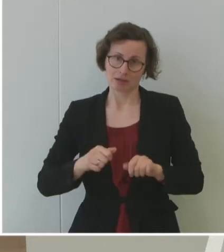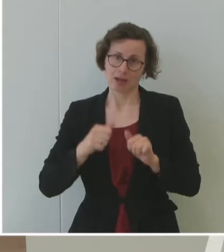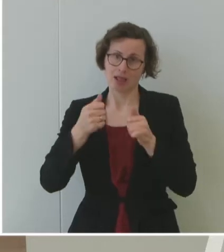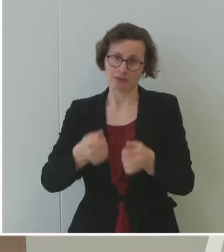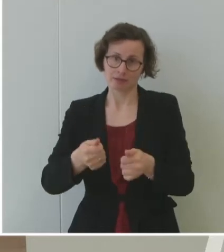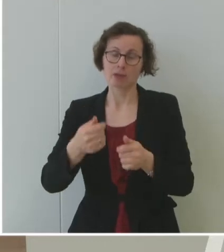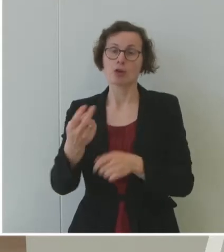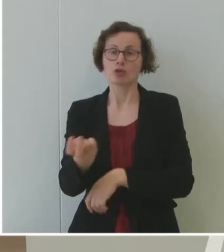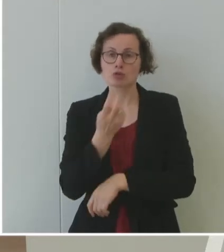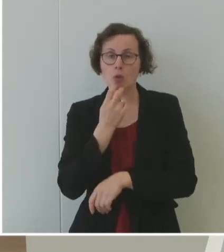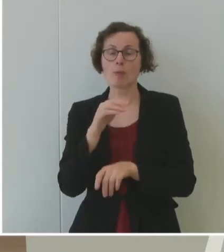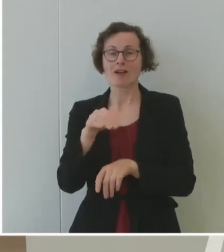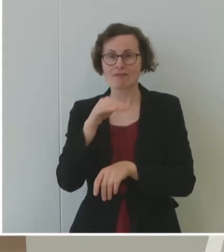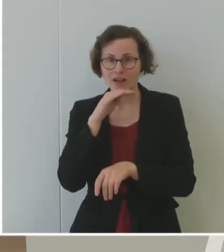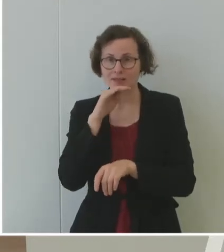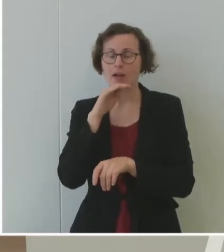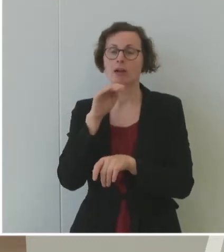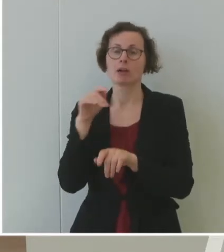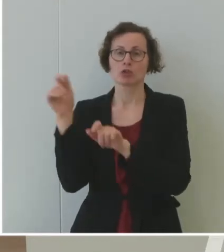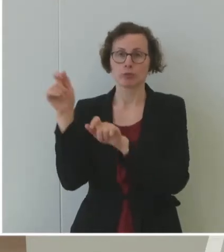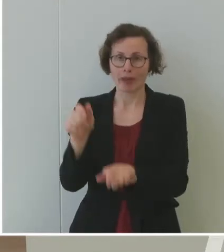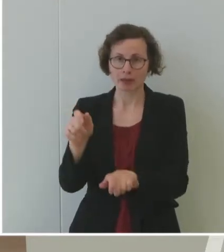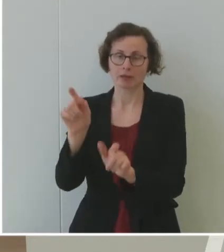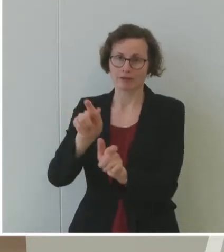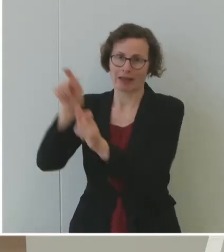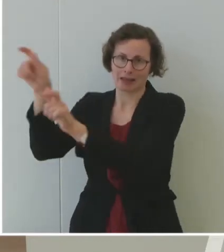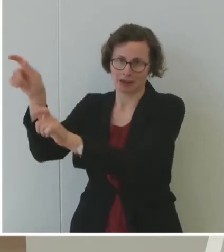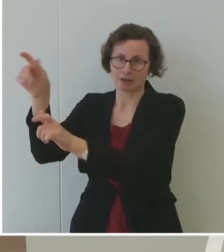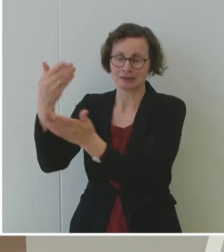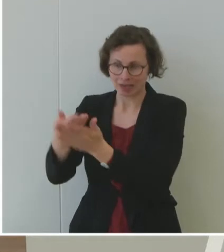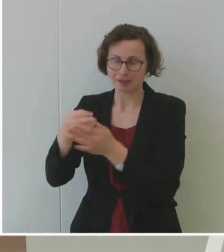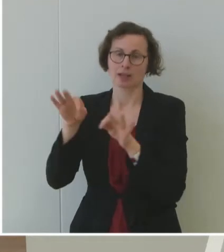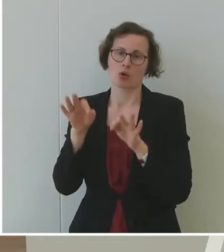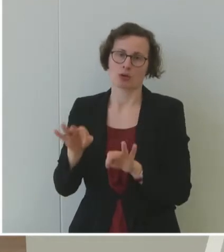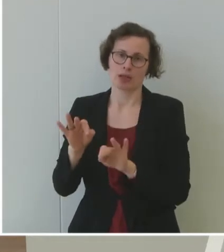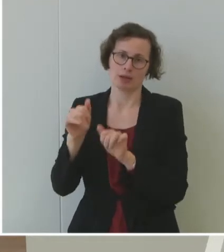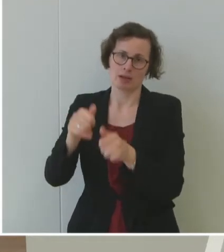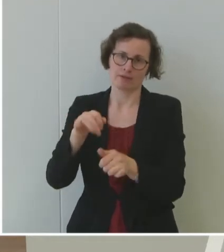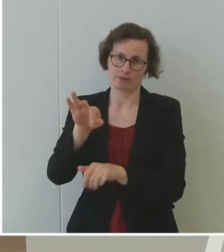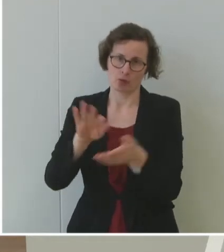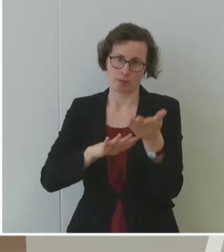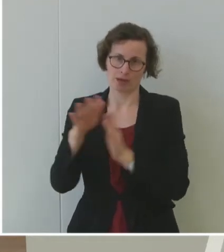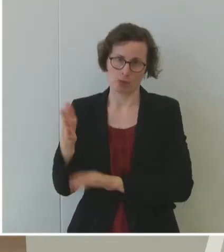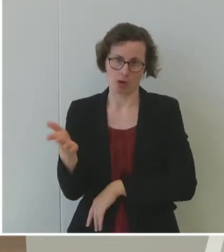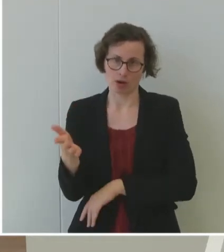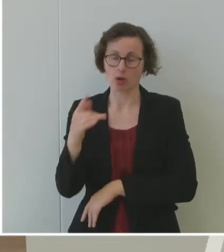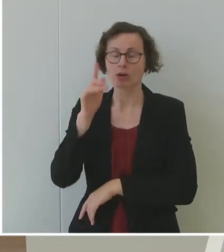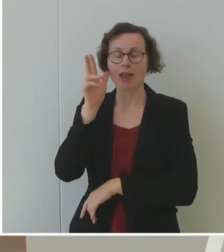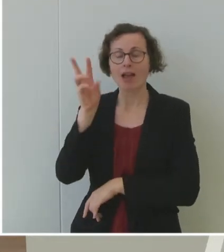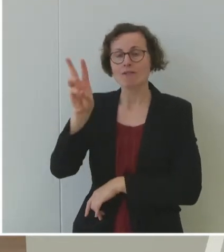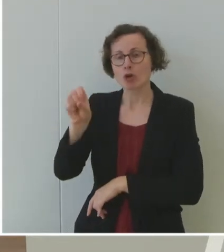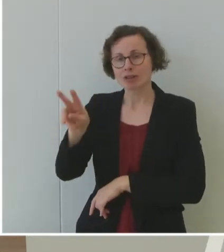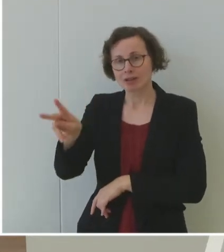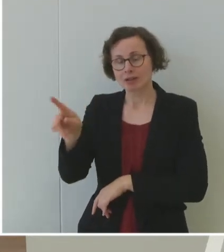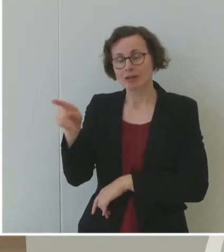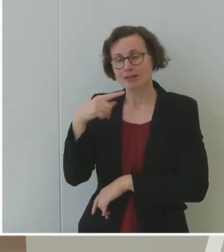und Wassersperren verhindern. Das wäre konkrete Hilfe für konkrete Probleme der Brandenburgerinnen und Brandenburger. Und Herr Woidke, wenn Sie davon sprechen,